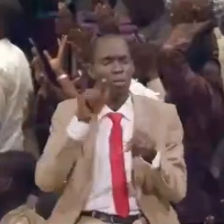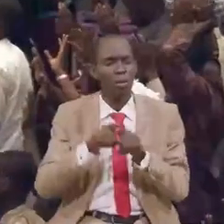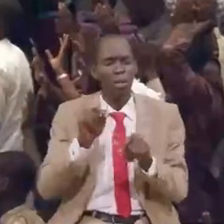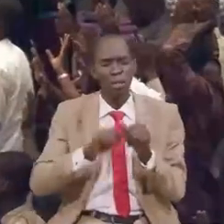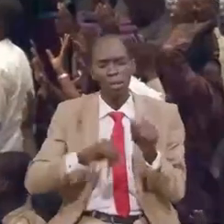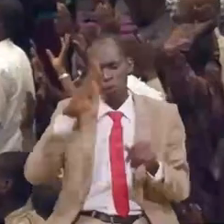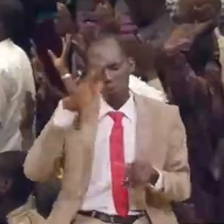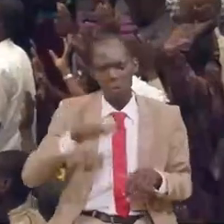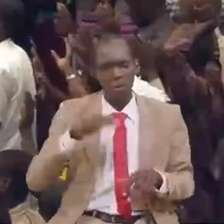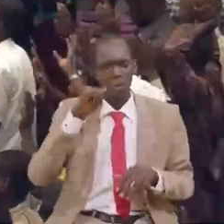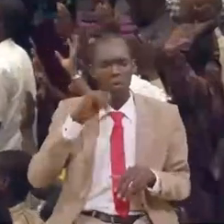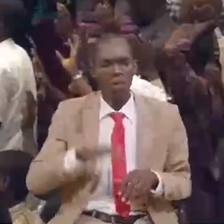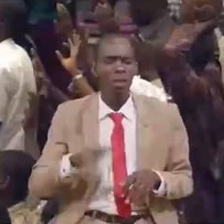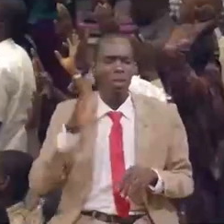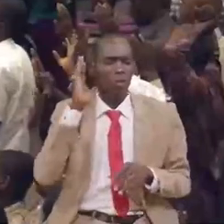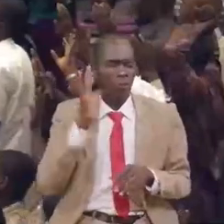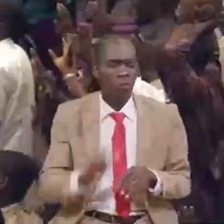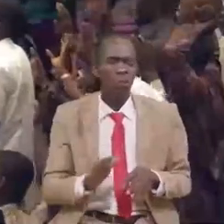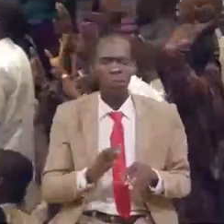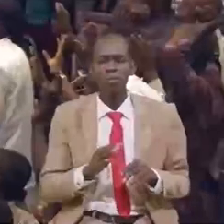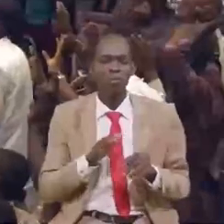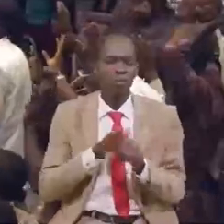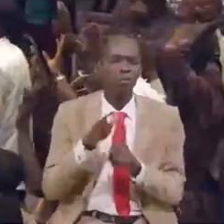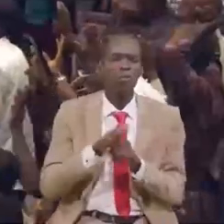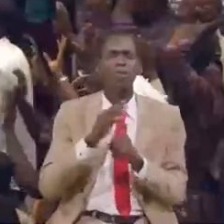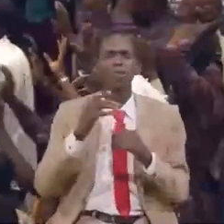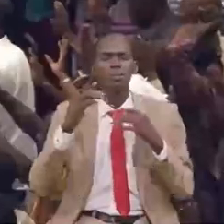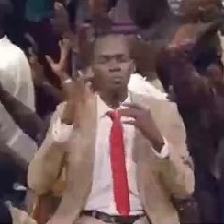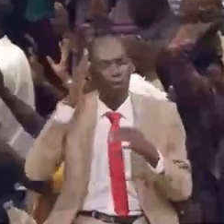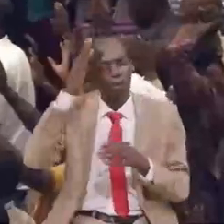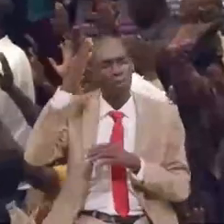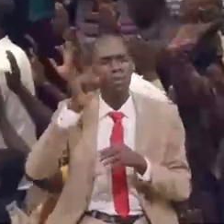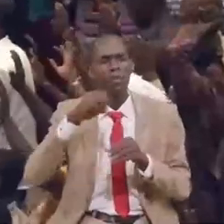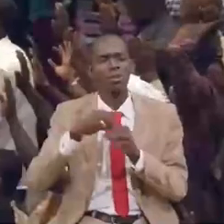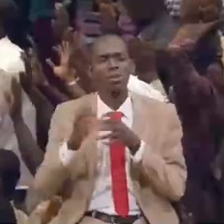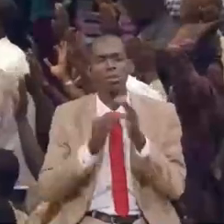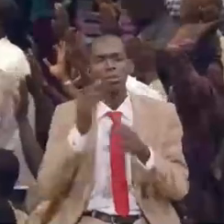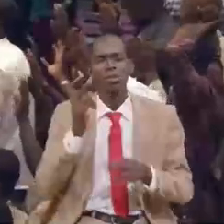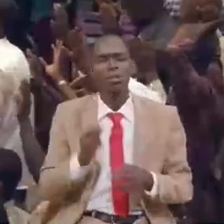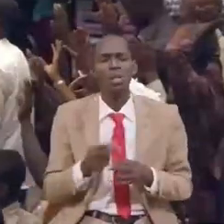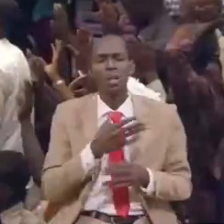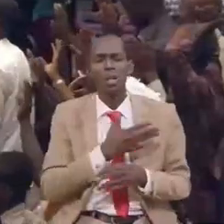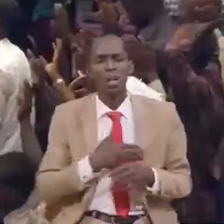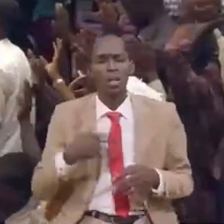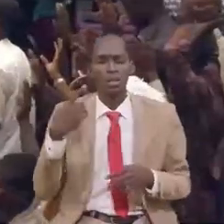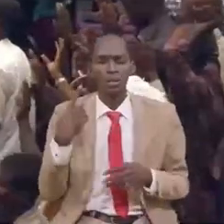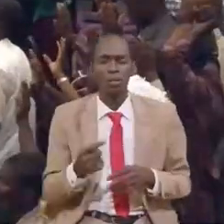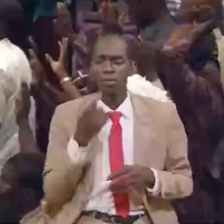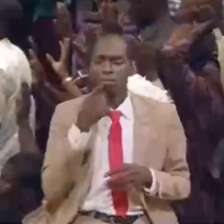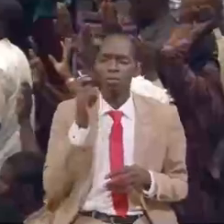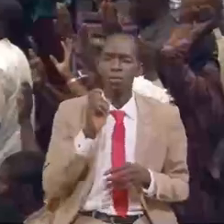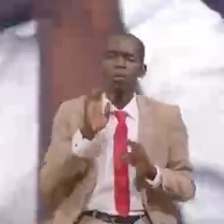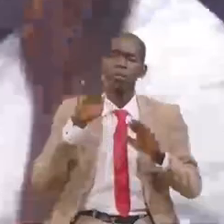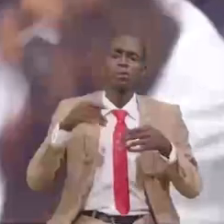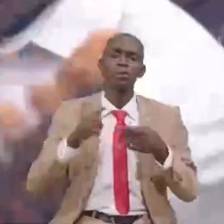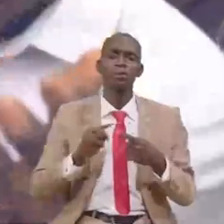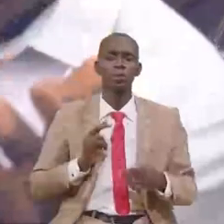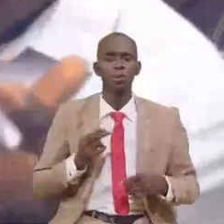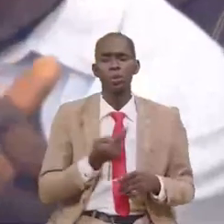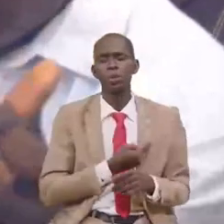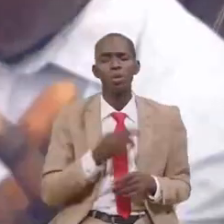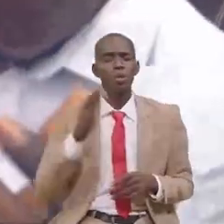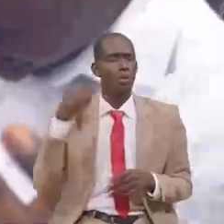chaque fille va accomplir des destins au nom de Jésus-Christ. Et le mandat que tu nous as donné, nous